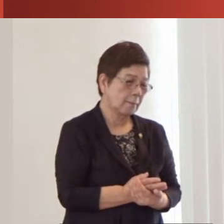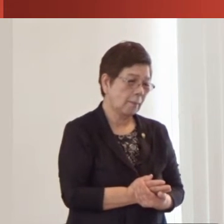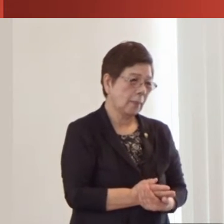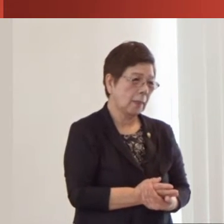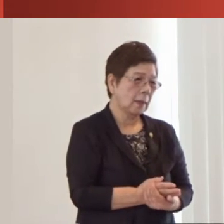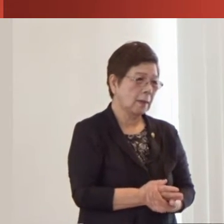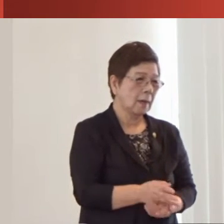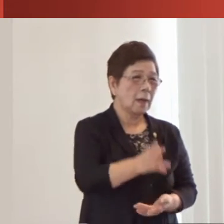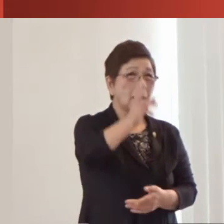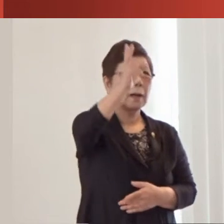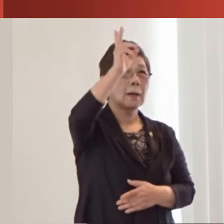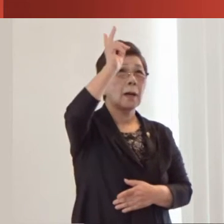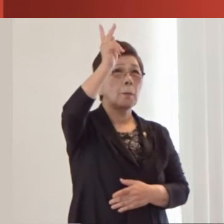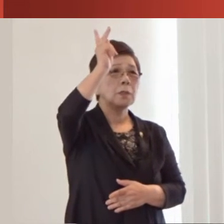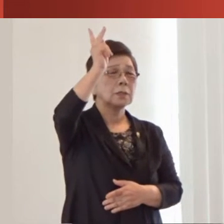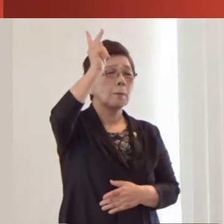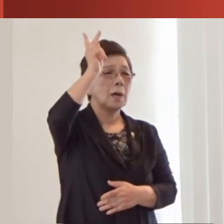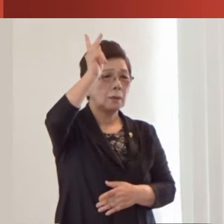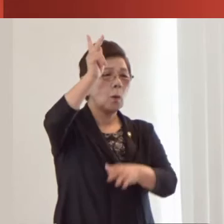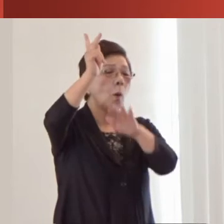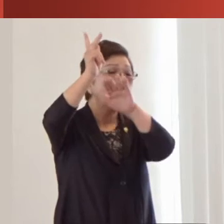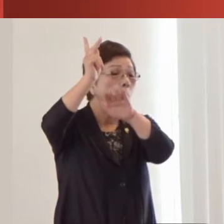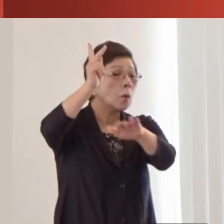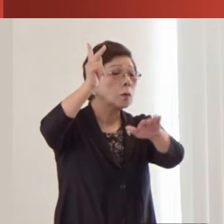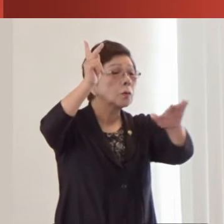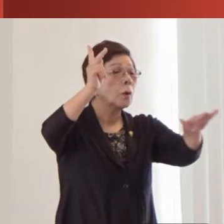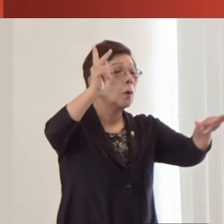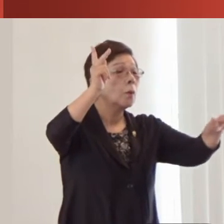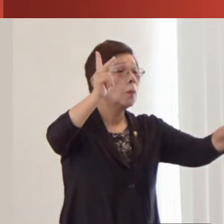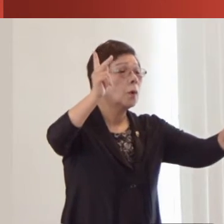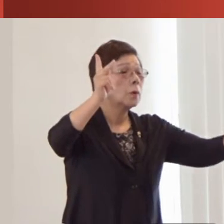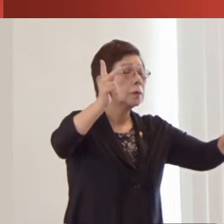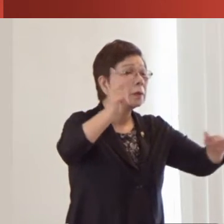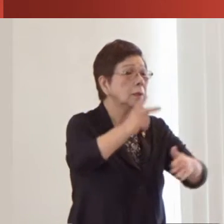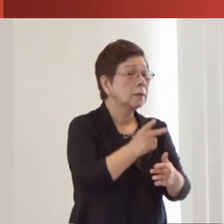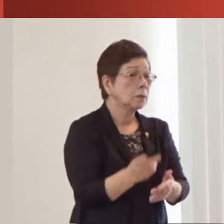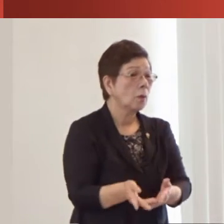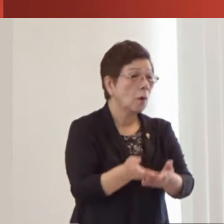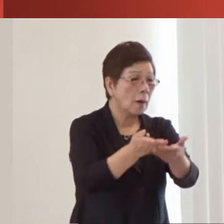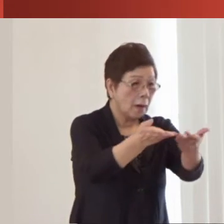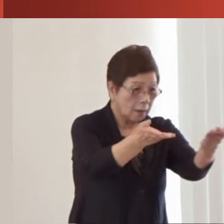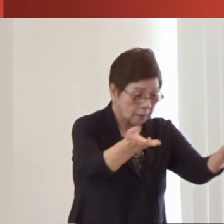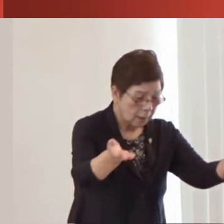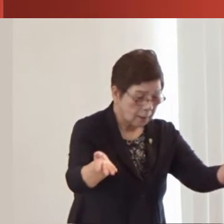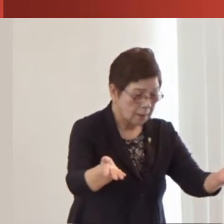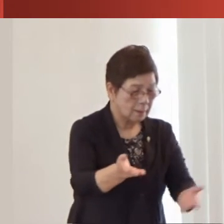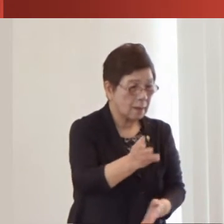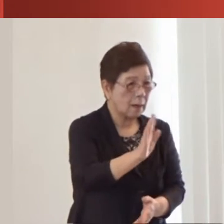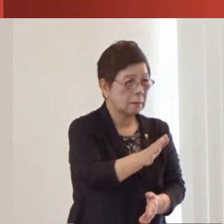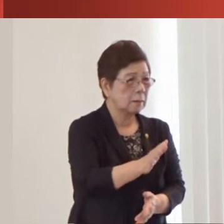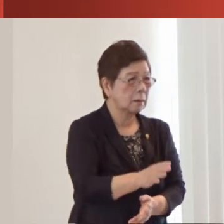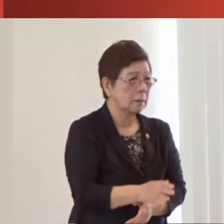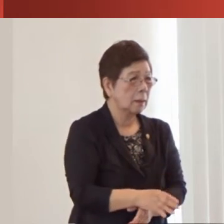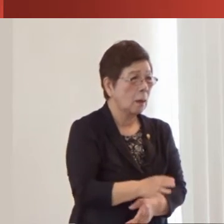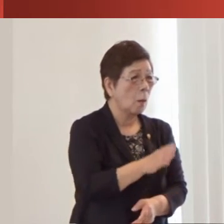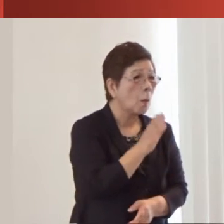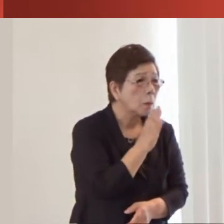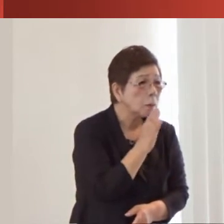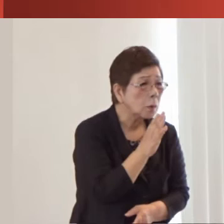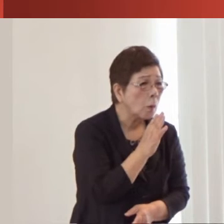神の子となる資格を与えてくださった。地の塵に過ぎない、ゴミですから私た